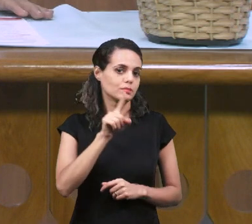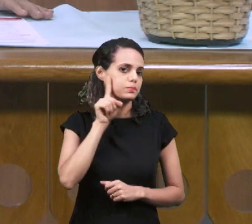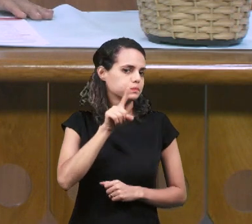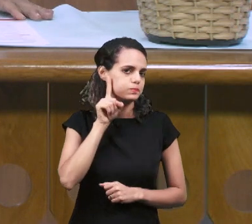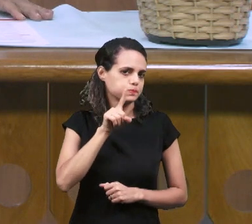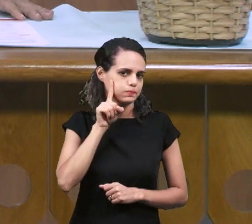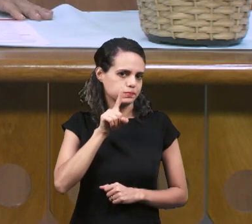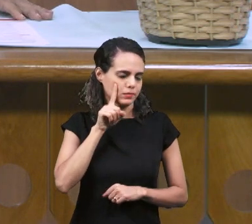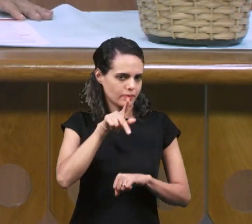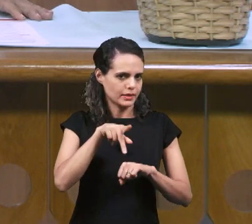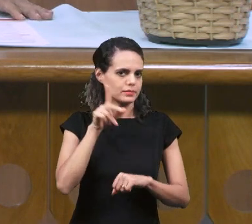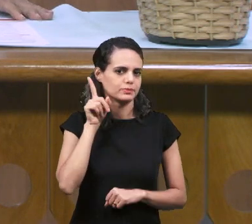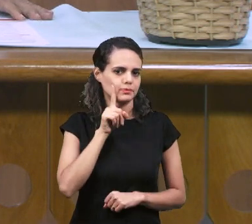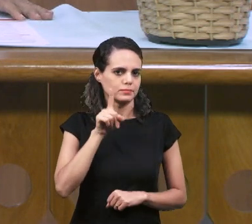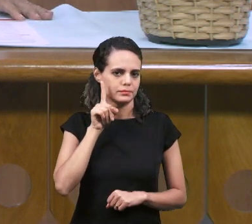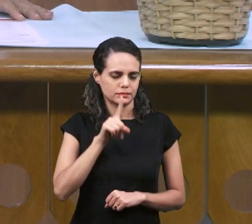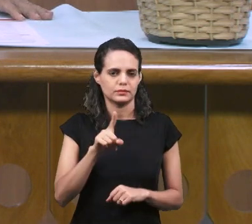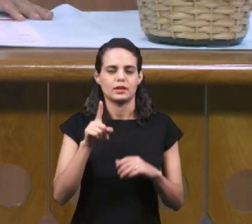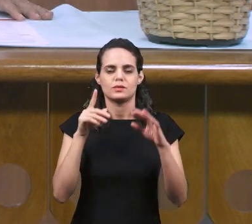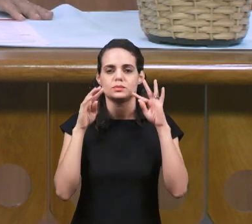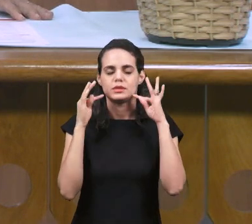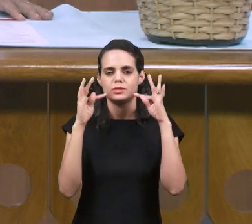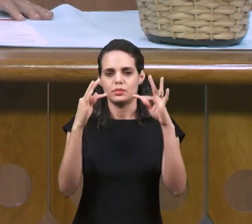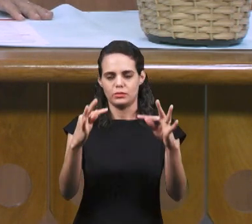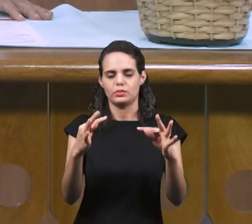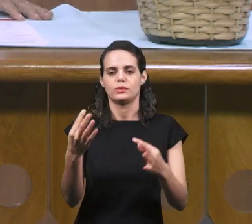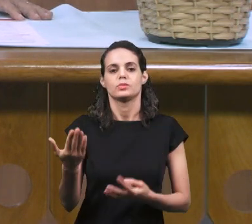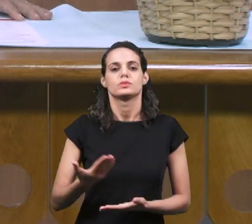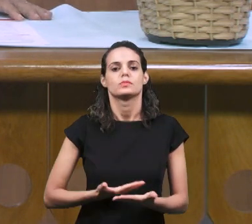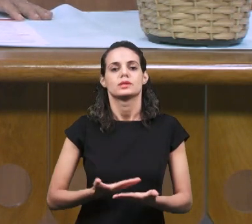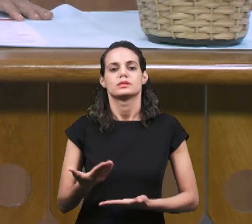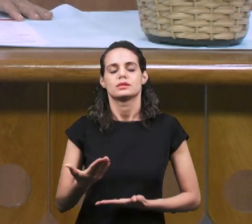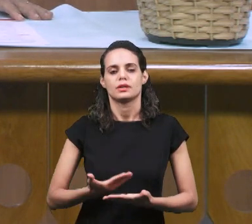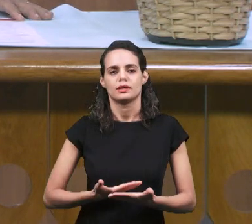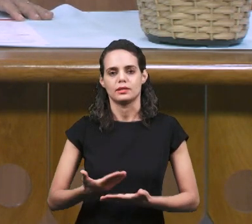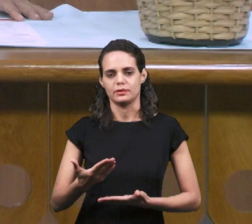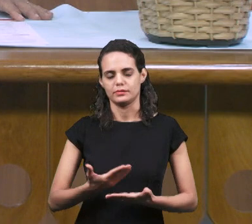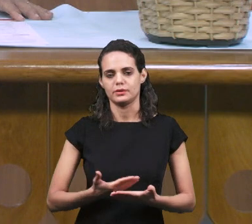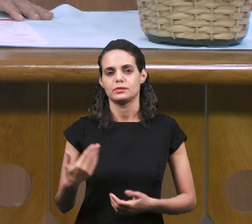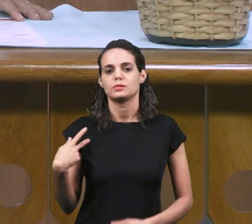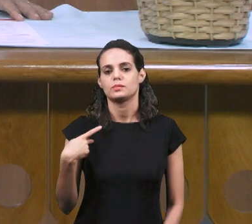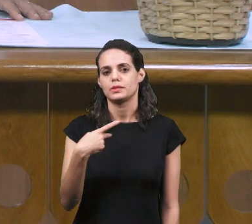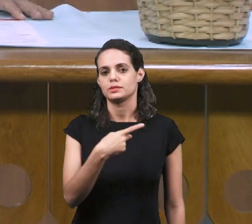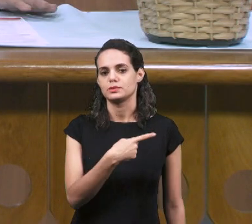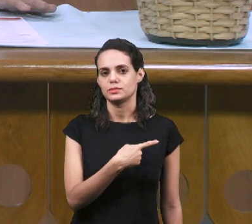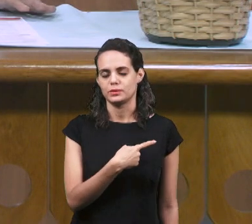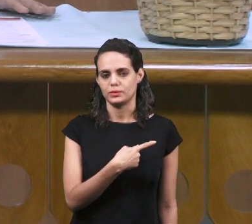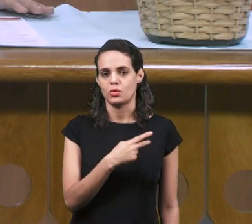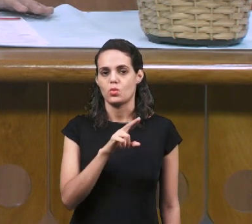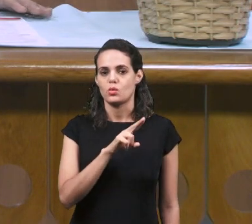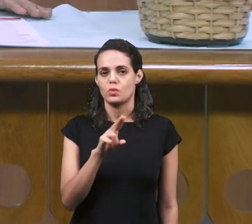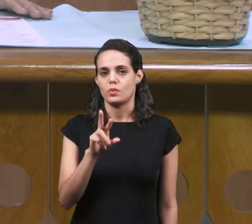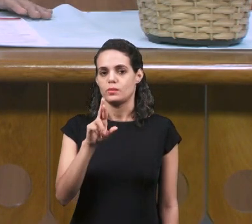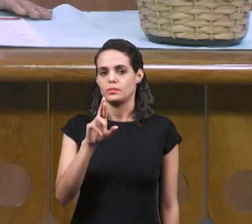envoyée ici, l'Église du pasteur Roger Silva. Cette